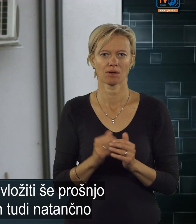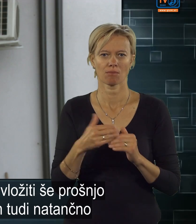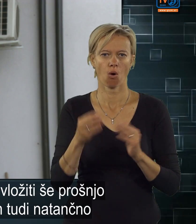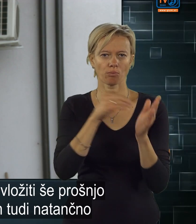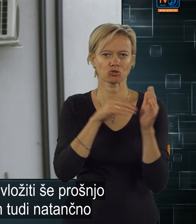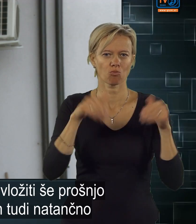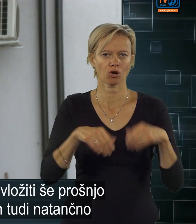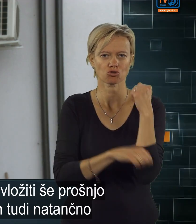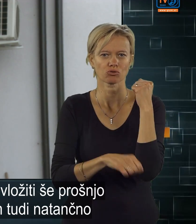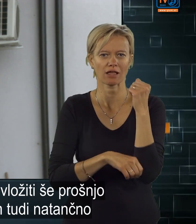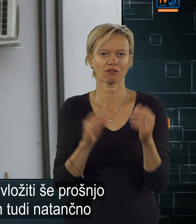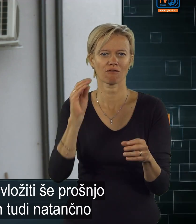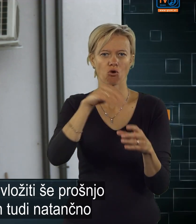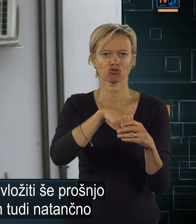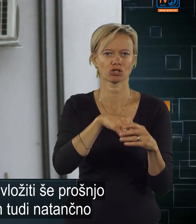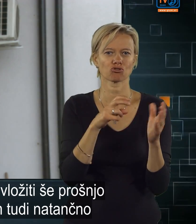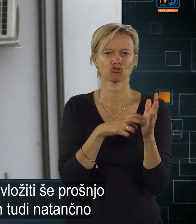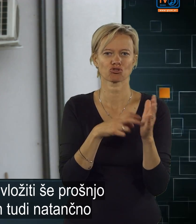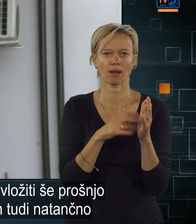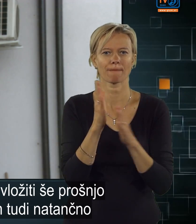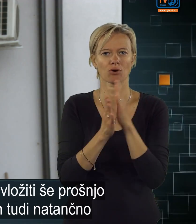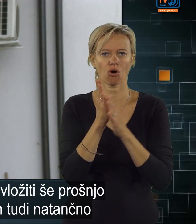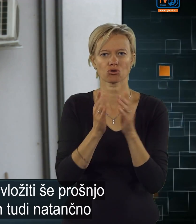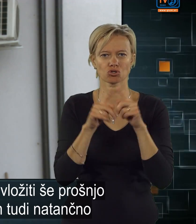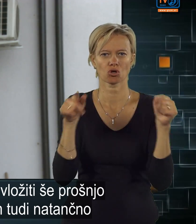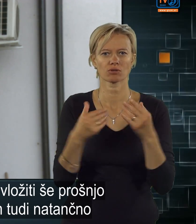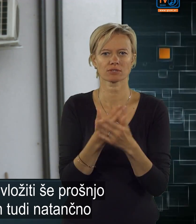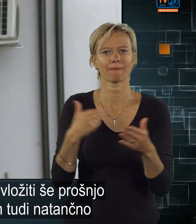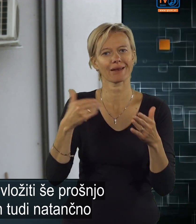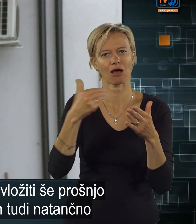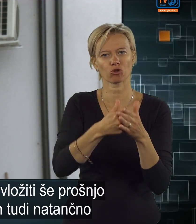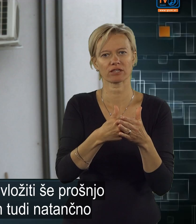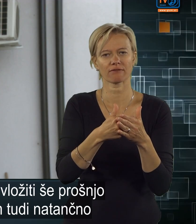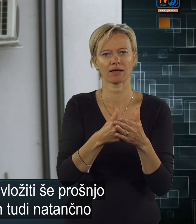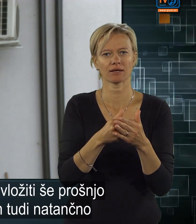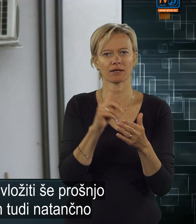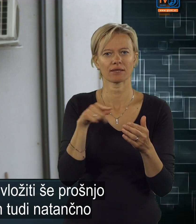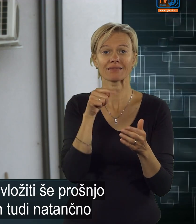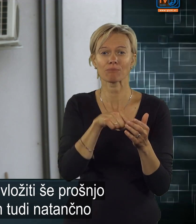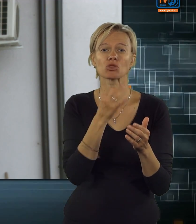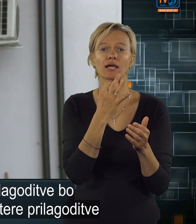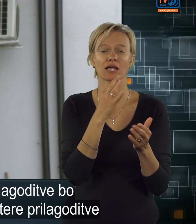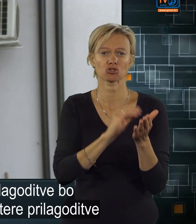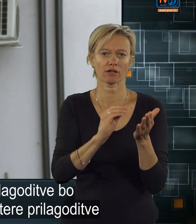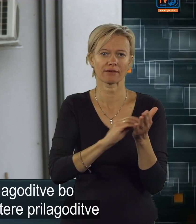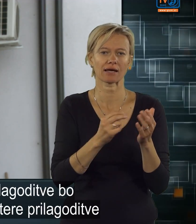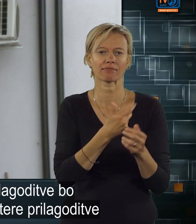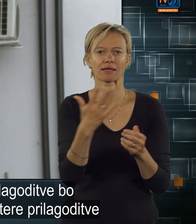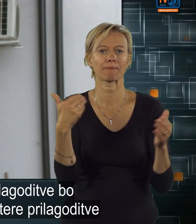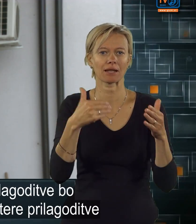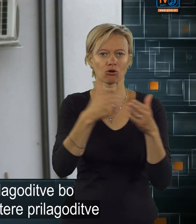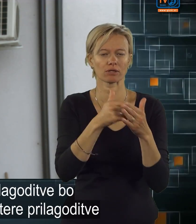Po vpisu mora študent vložiti še prošnjo za prilagoditve in tam tudi natančno navesti,